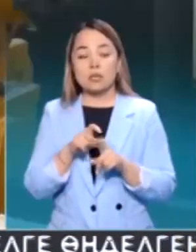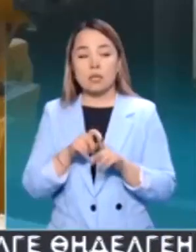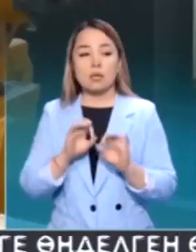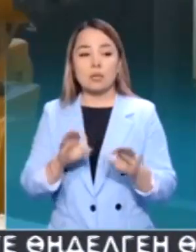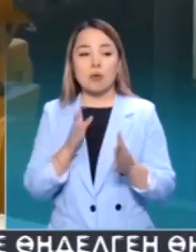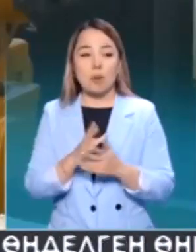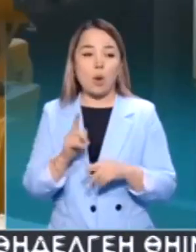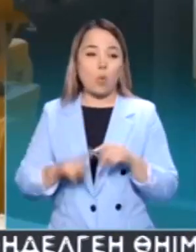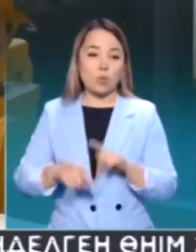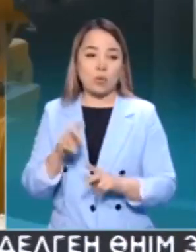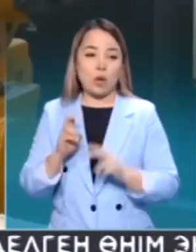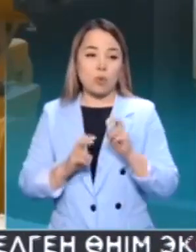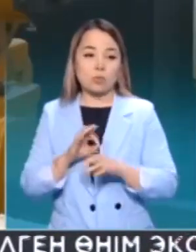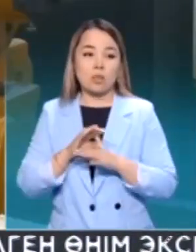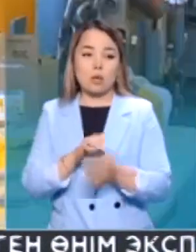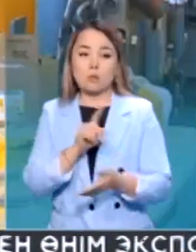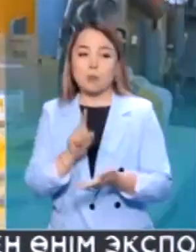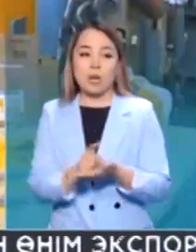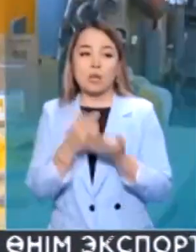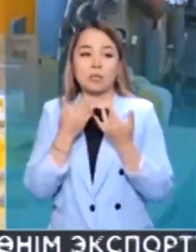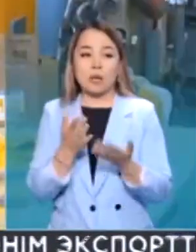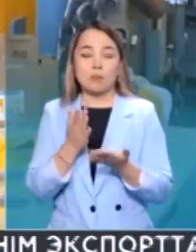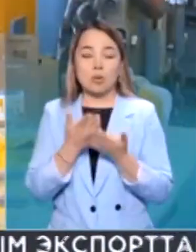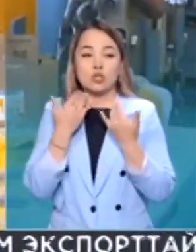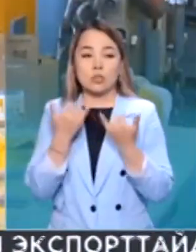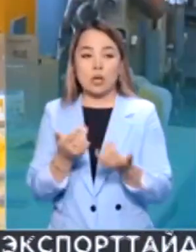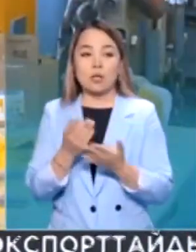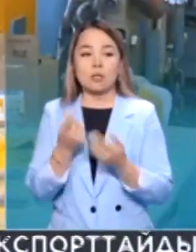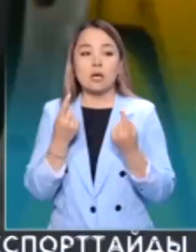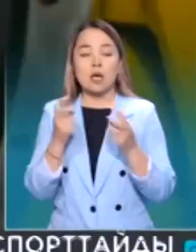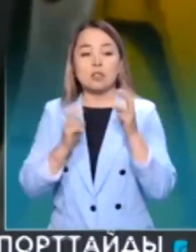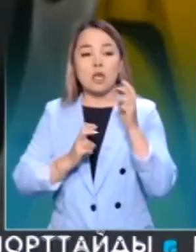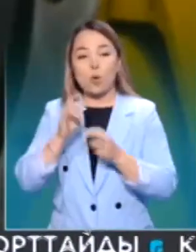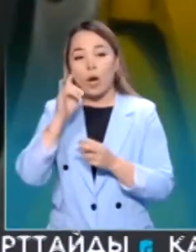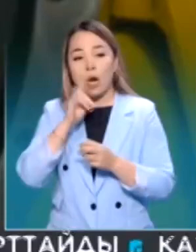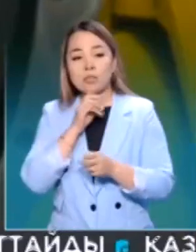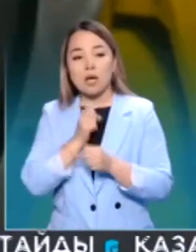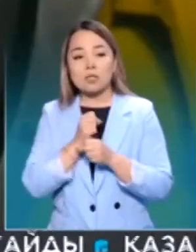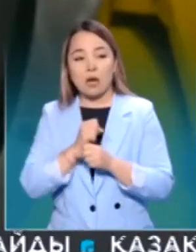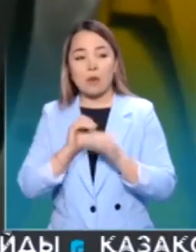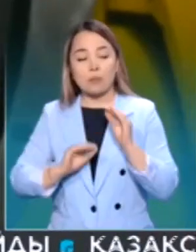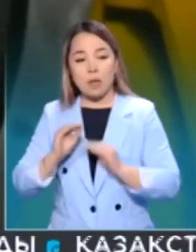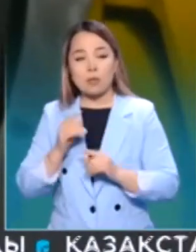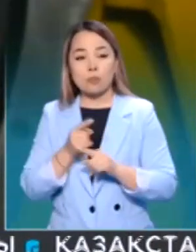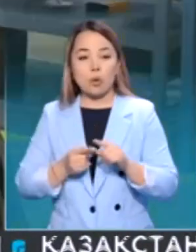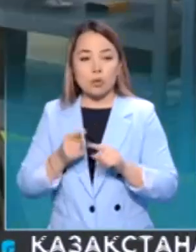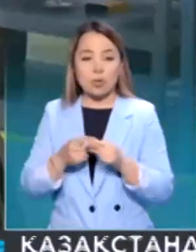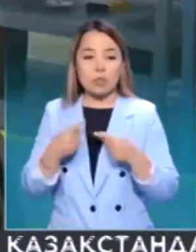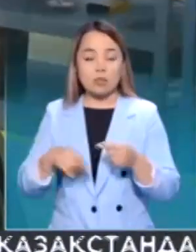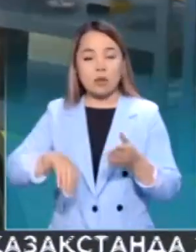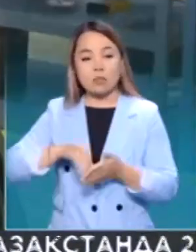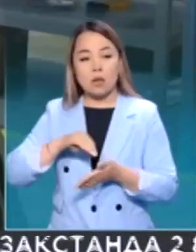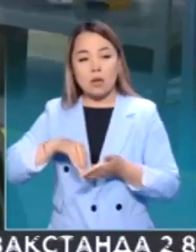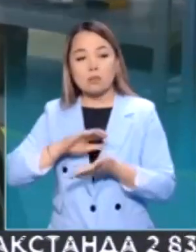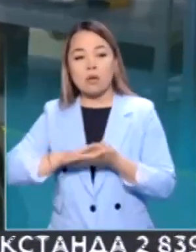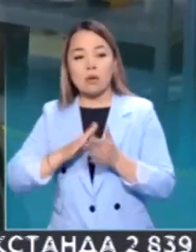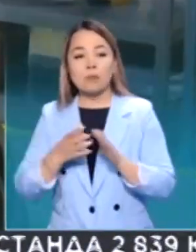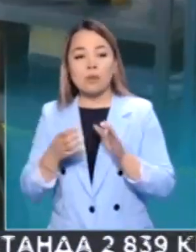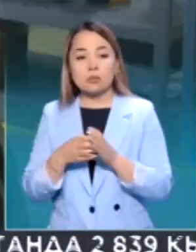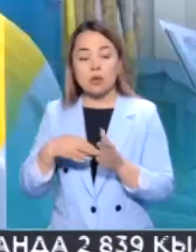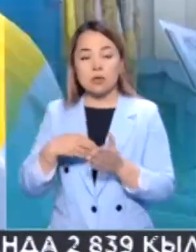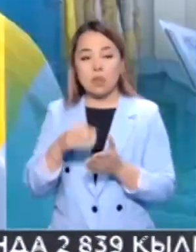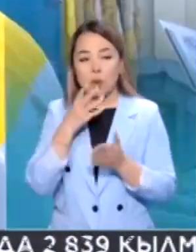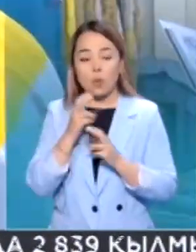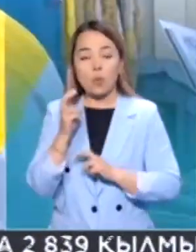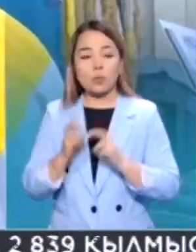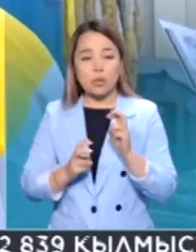өндірісте отандық үлес болуы шарт. Үкімет түрлі жеңілдік беру арқылы ірі зауыттарды Қазақстанда жасалған жабдықтар мен бөлшектерді алуға итермелейді. Оның үстіне жергілікті өндірушімен